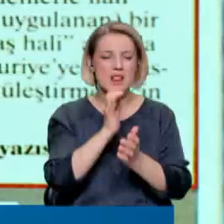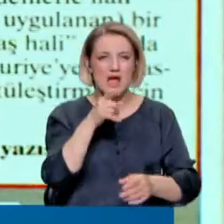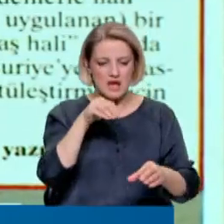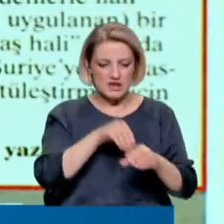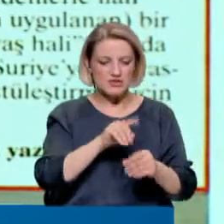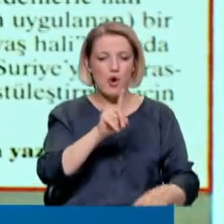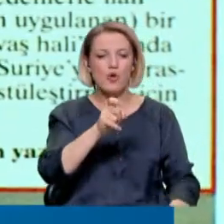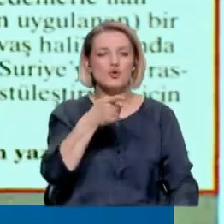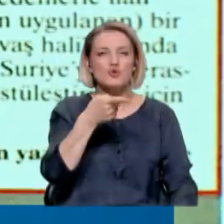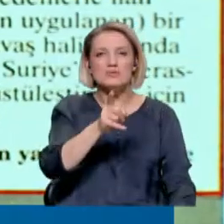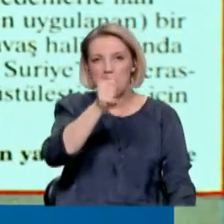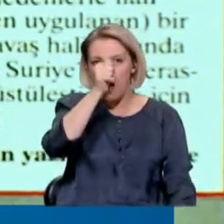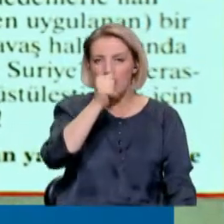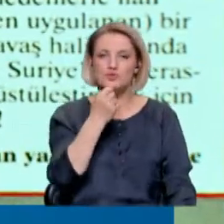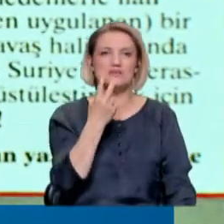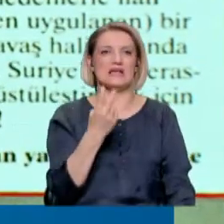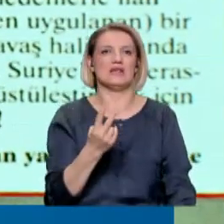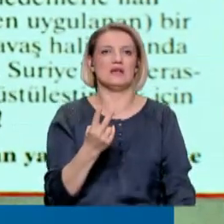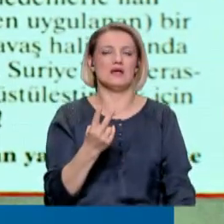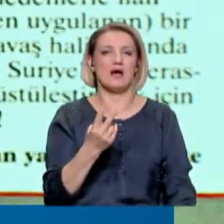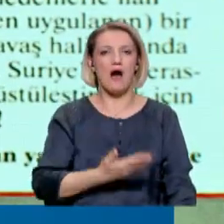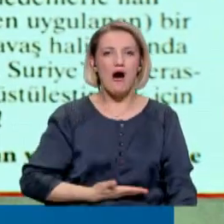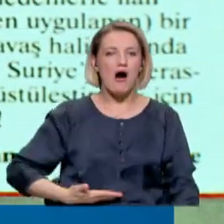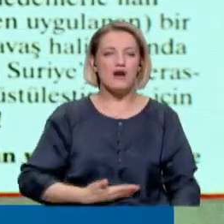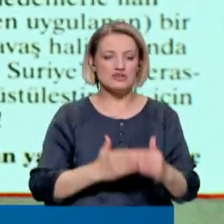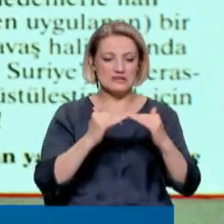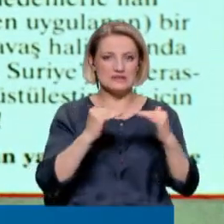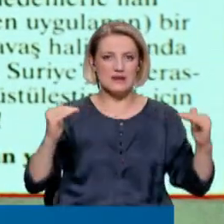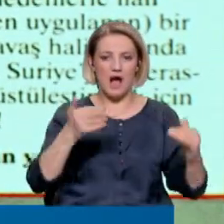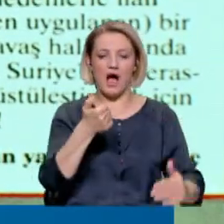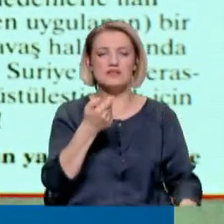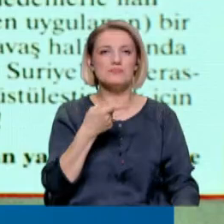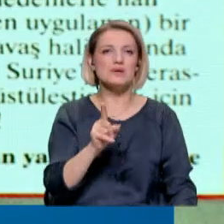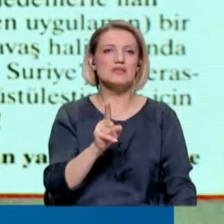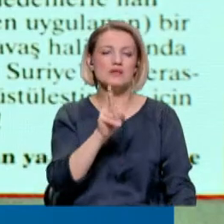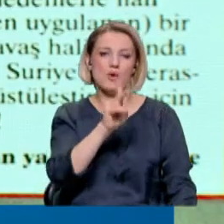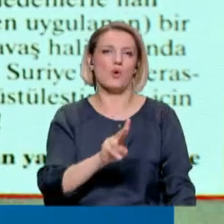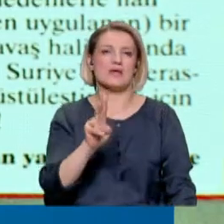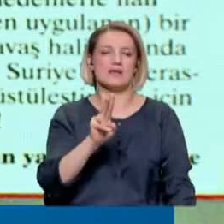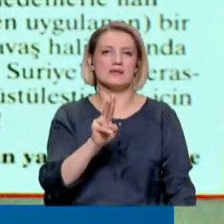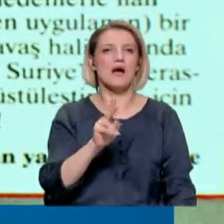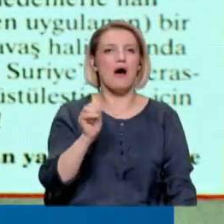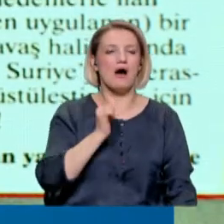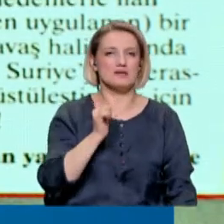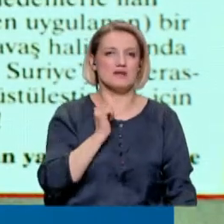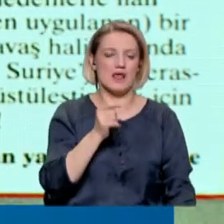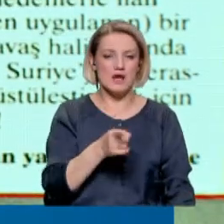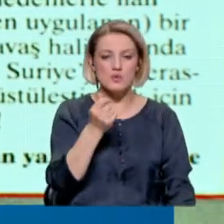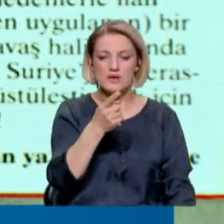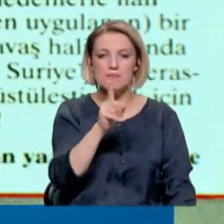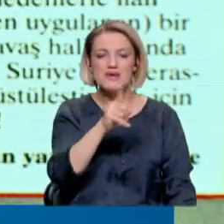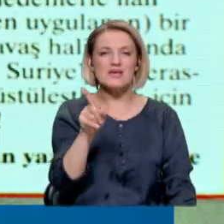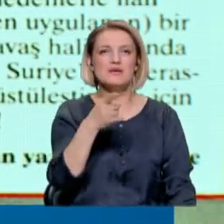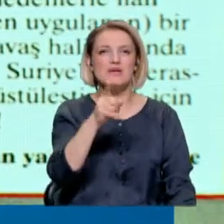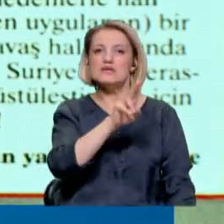19600 2 liraya yükseldi açlık sınırına ise 6 bin 17 lira ile asgari ücreti bin 764 lira kadar